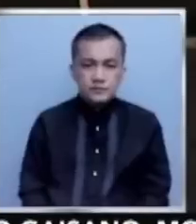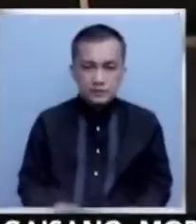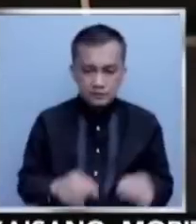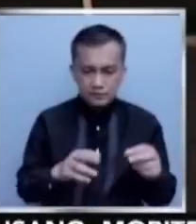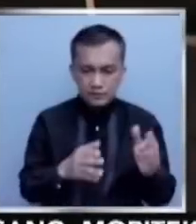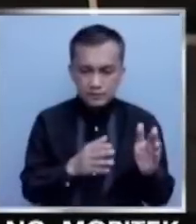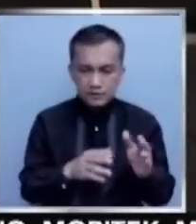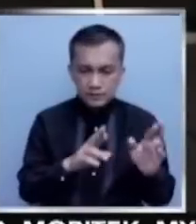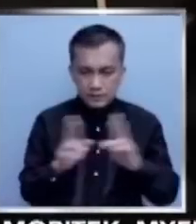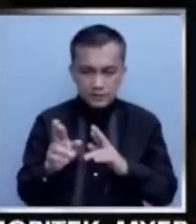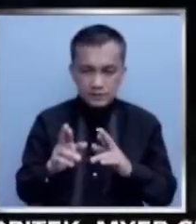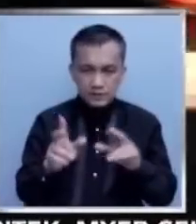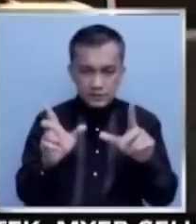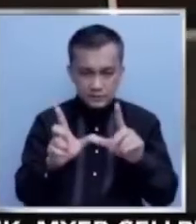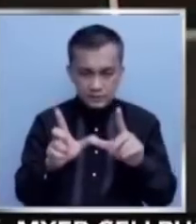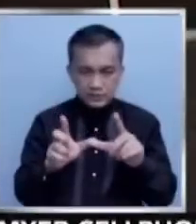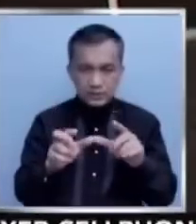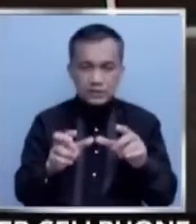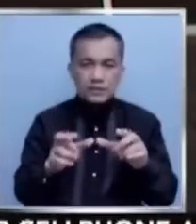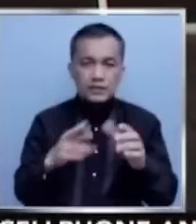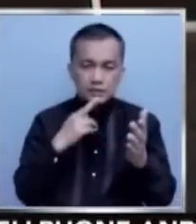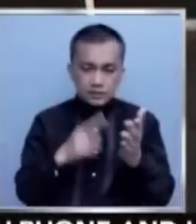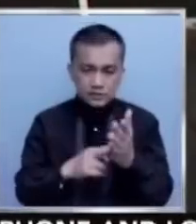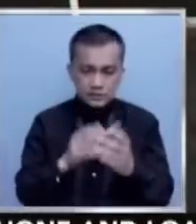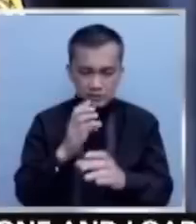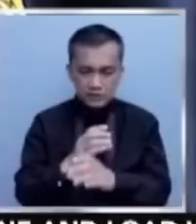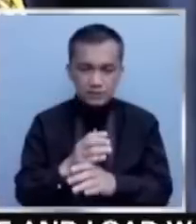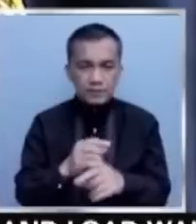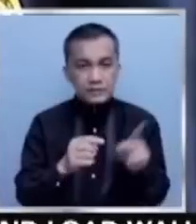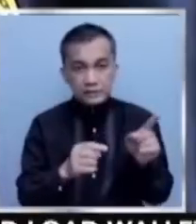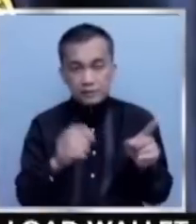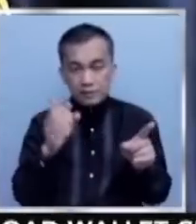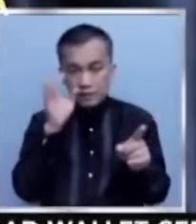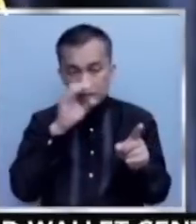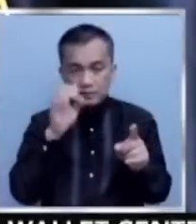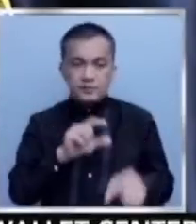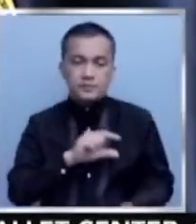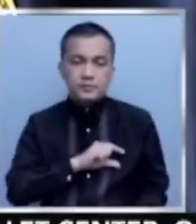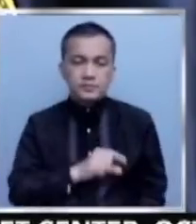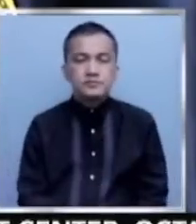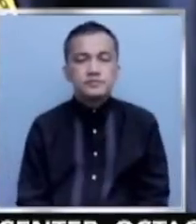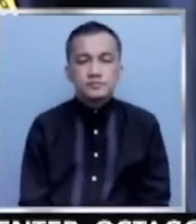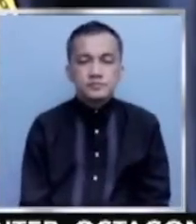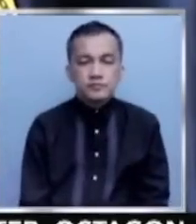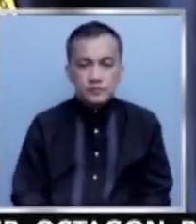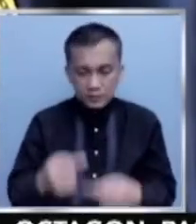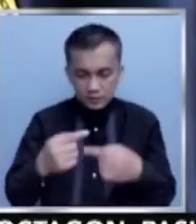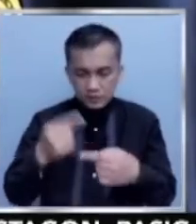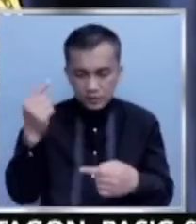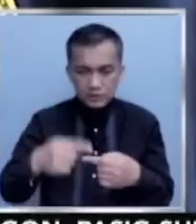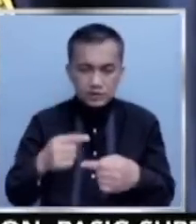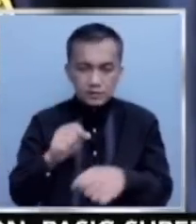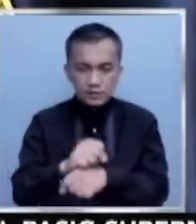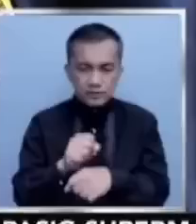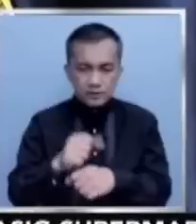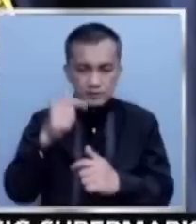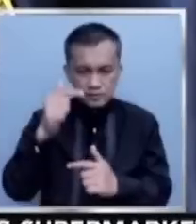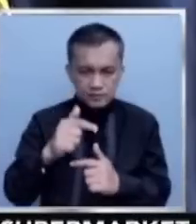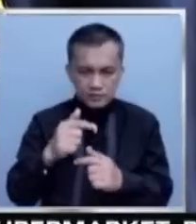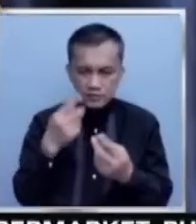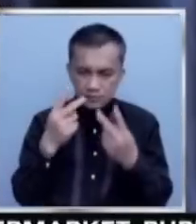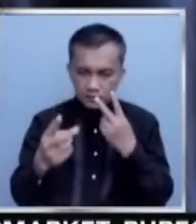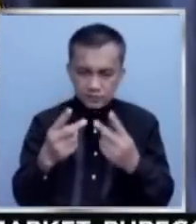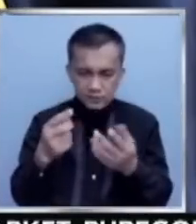rehistro ng sasakyan sakaling hanapin ng mga pulis. Ang mga checkpoint personnel ay limited lamang sa visual search.